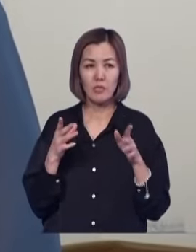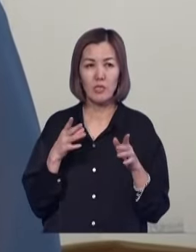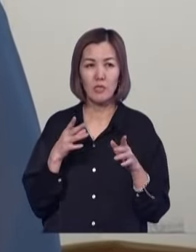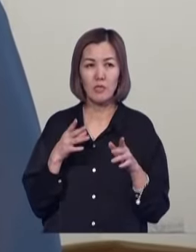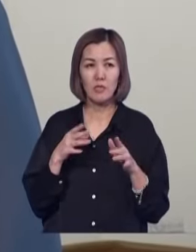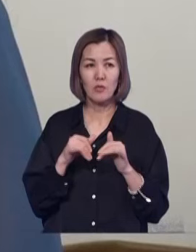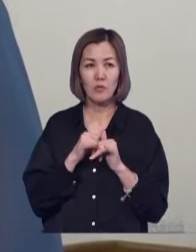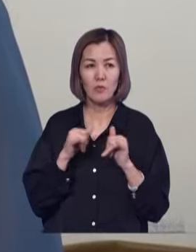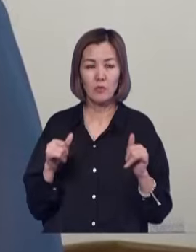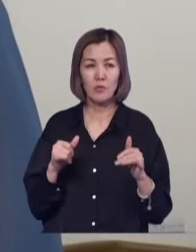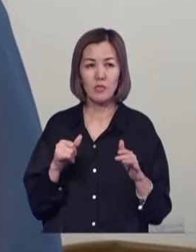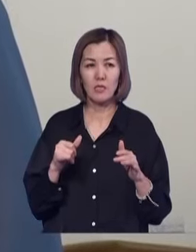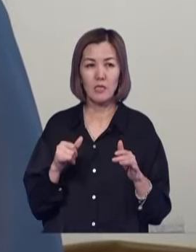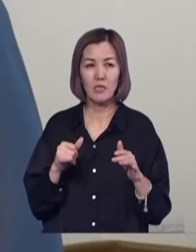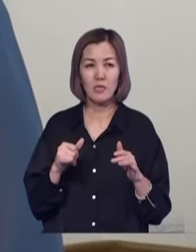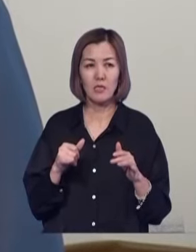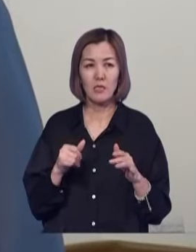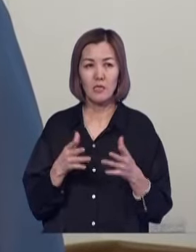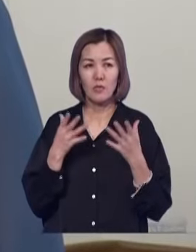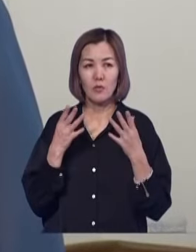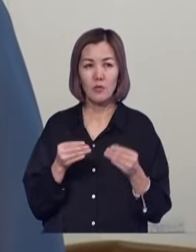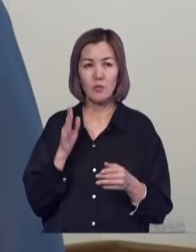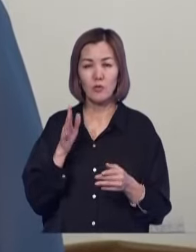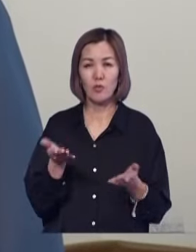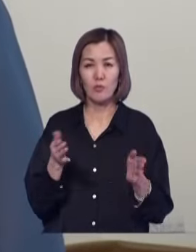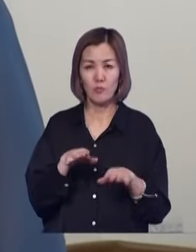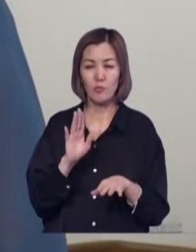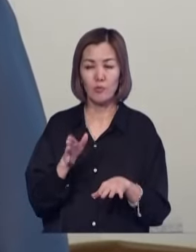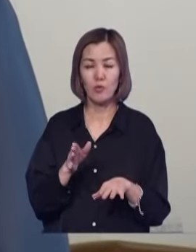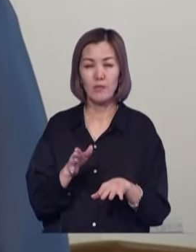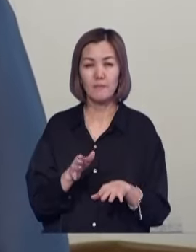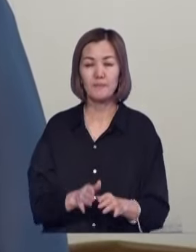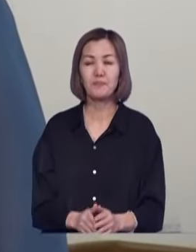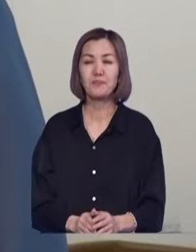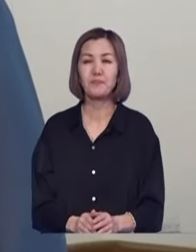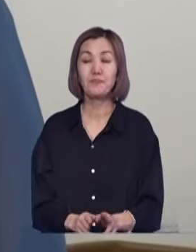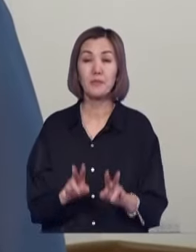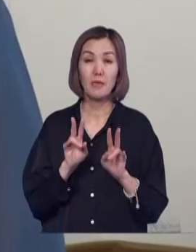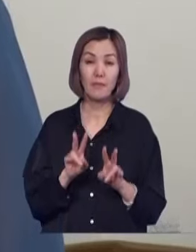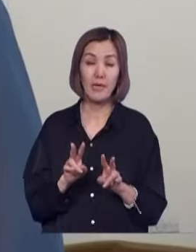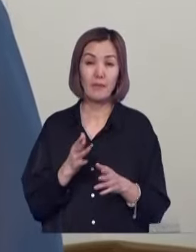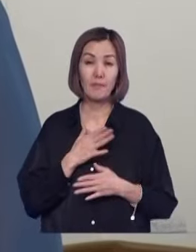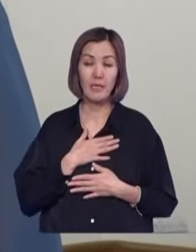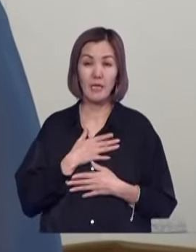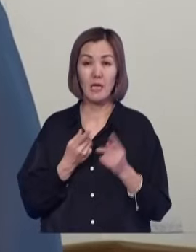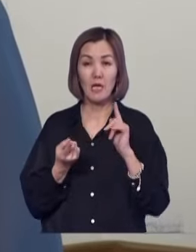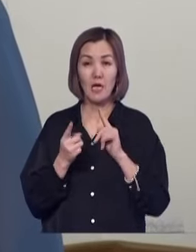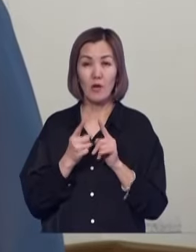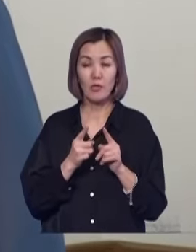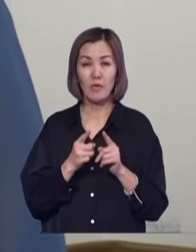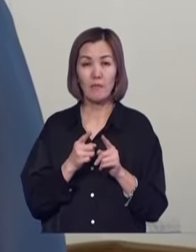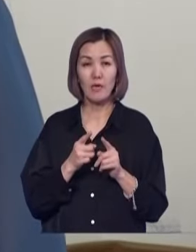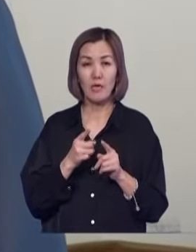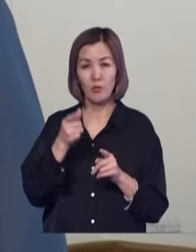шығармашылық өрістеуді алдағы күндердің еншісіне қалдырайық десе де, менің негізгі аударма жұмысыма түркі